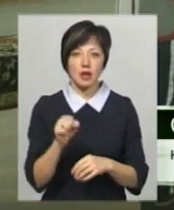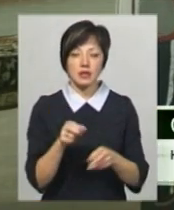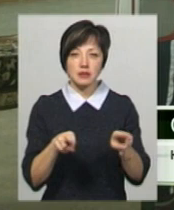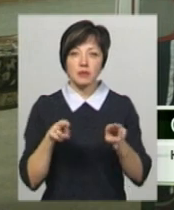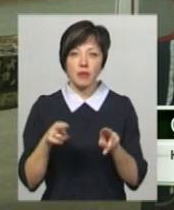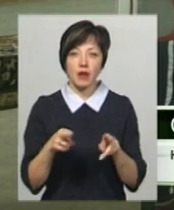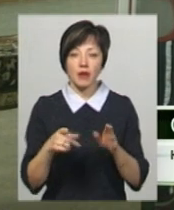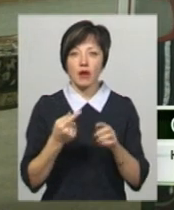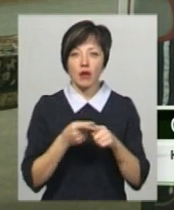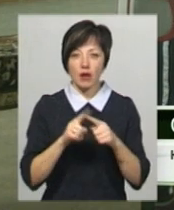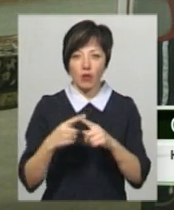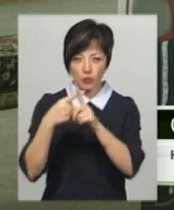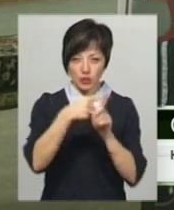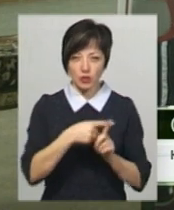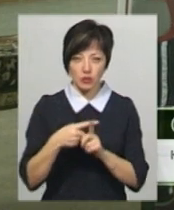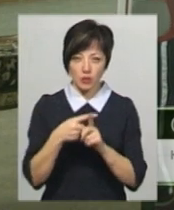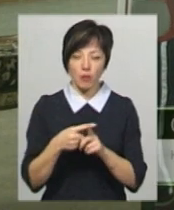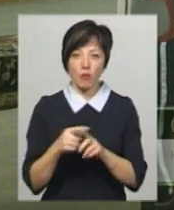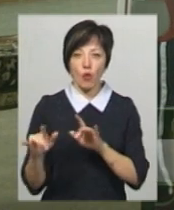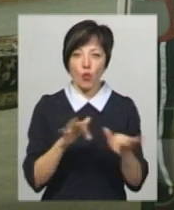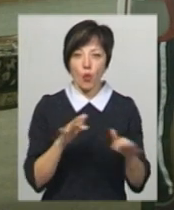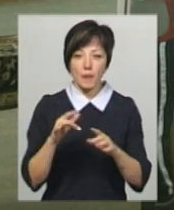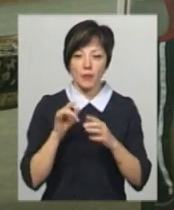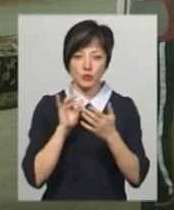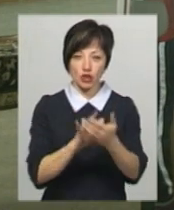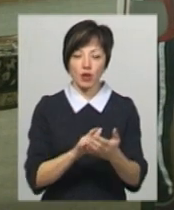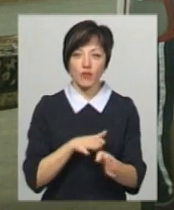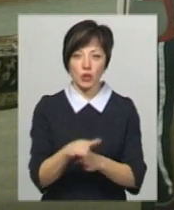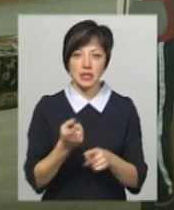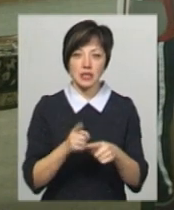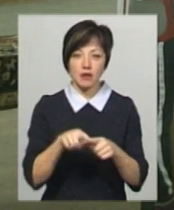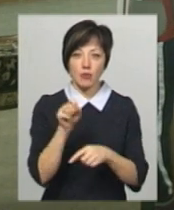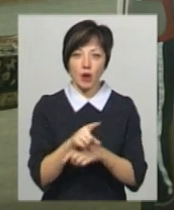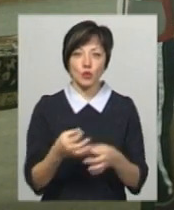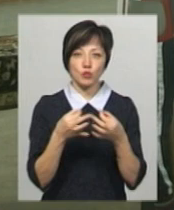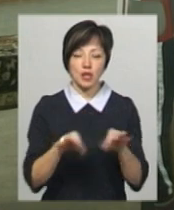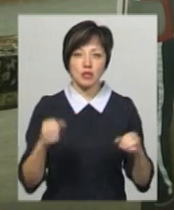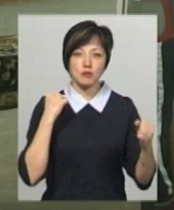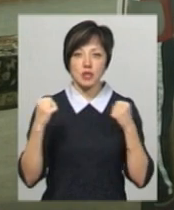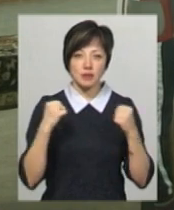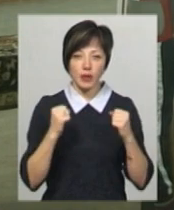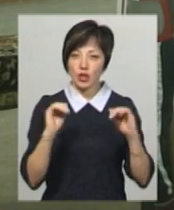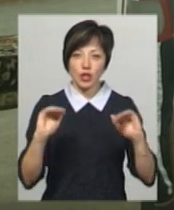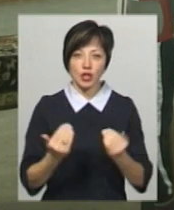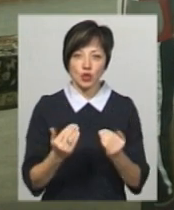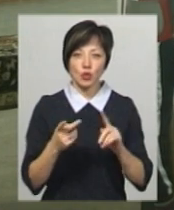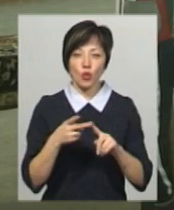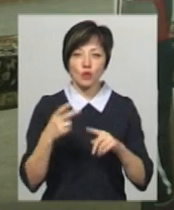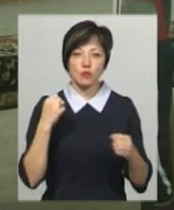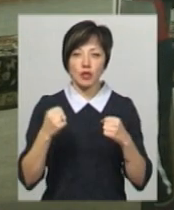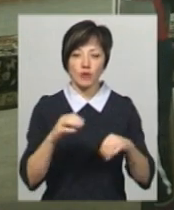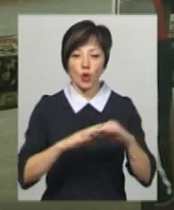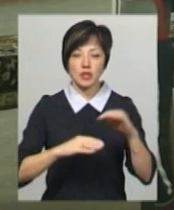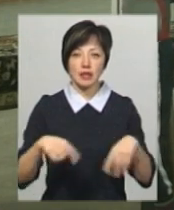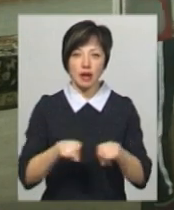пневматичної гвинтівки з оптичним прицілом по рухомій мішені. До виконання цієї вправи допускалися спортсмени не нижче 2-го спортивного розряду.